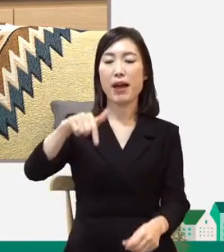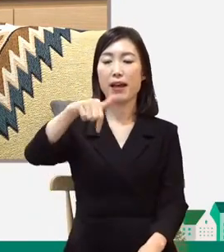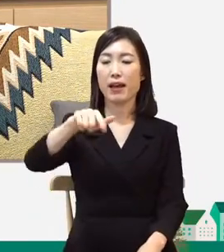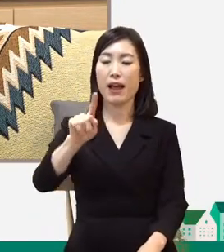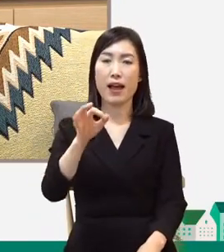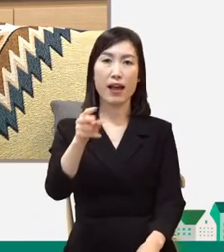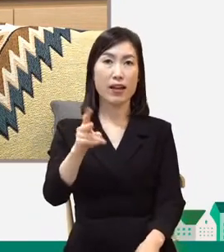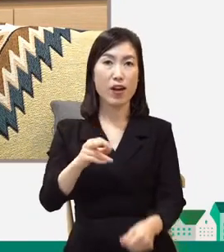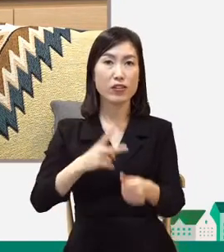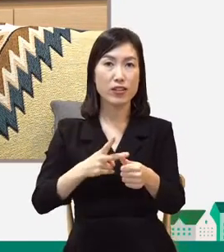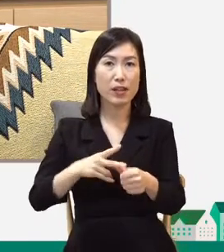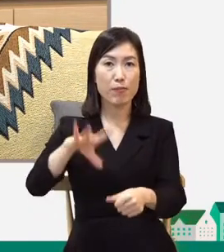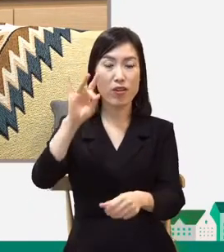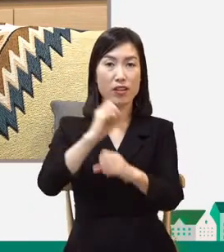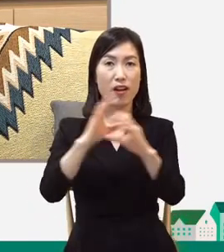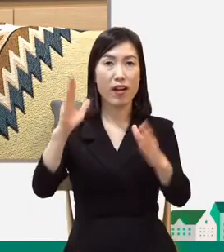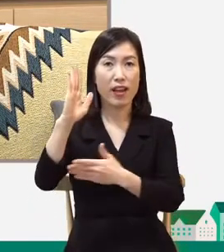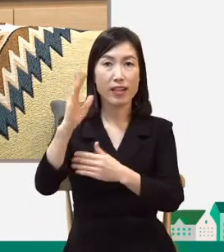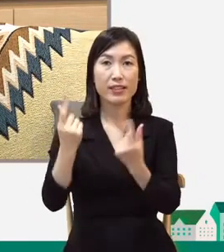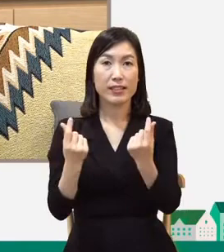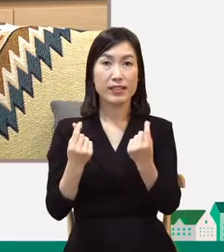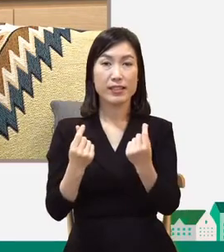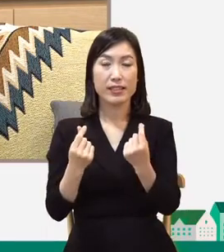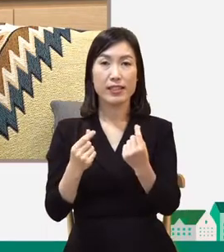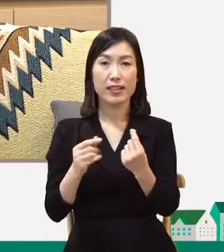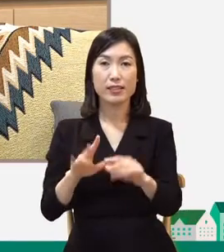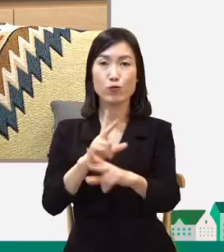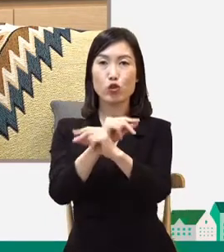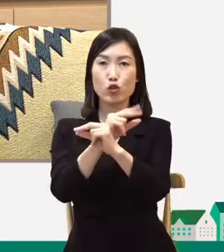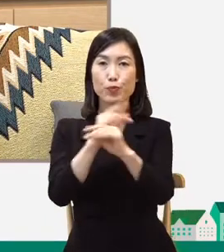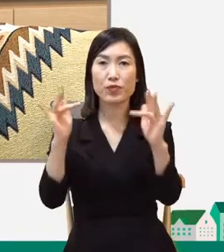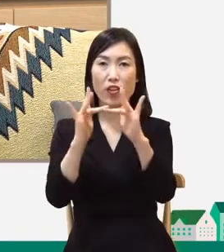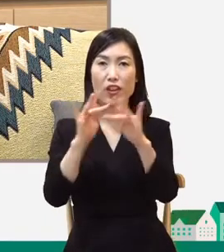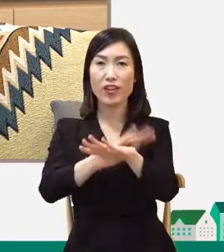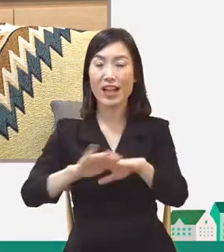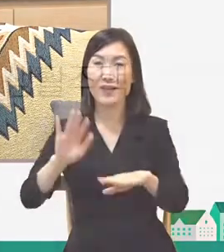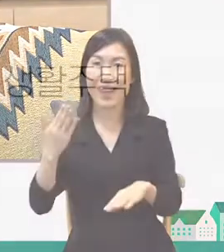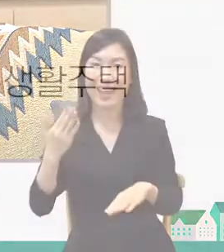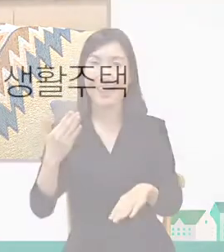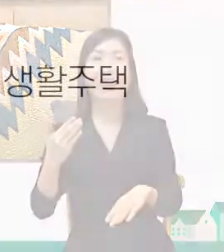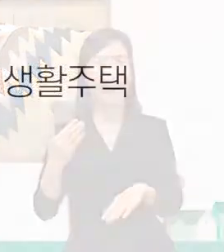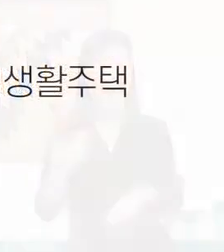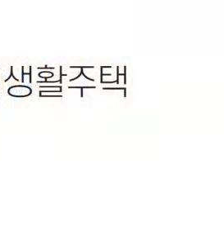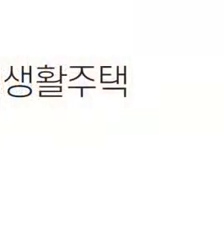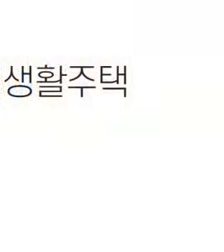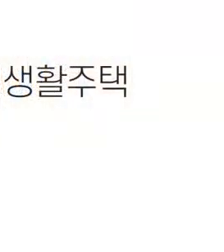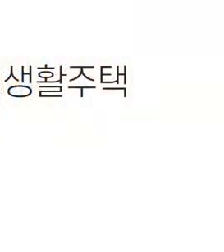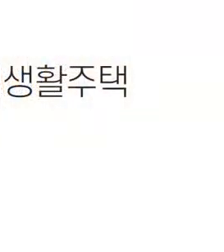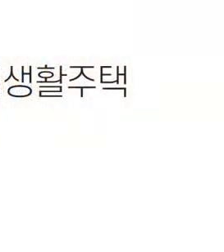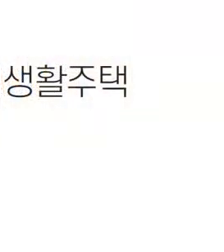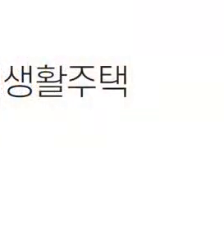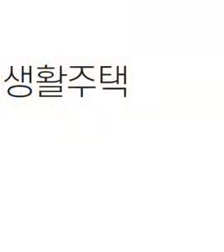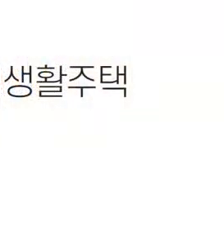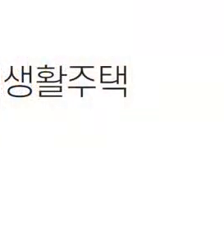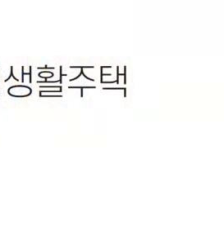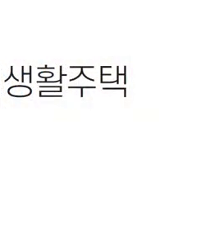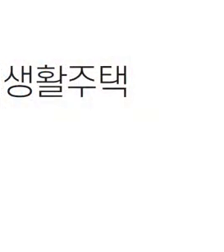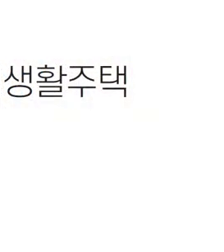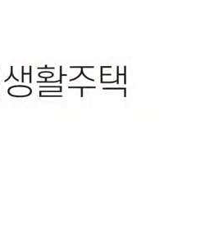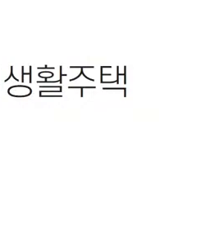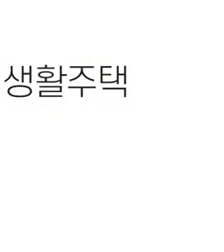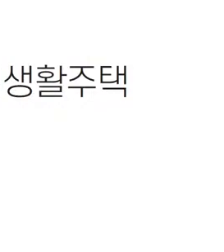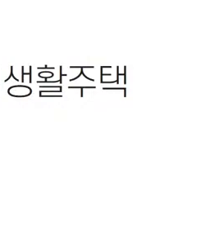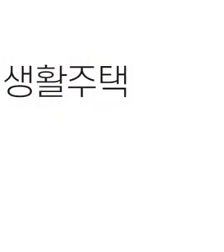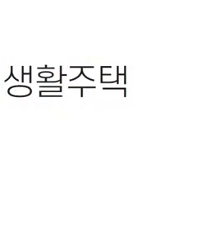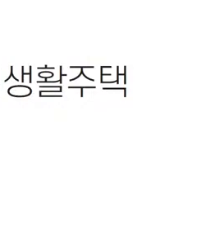먼저 시작하는 걸 알고 있는데 박가영 선생님 나오셨을까요? 네. 아, 네. 안녕하세요. 그럼 박가연 쌤 얘기 들어보도록